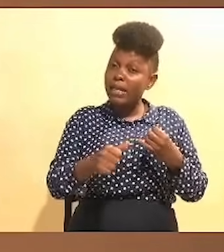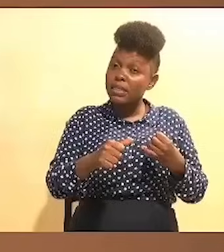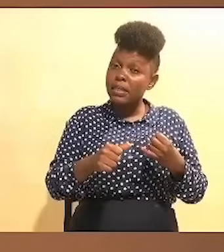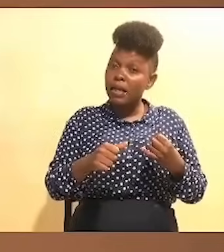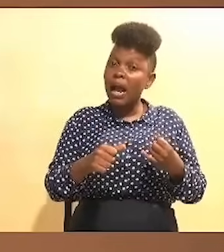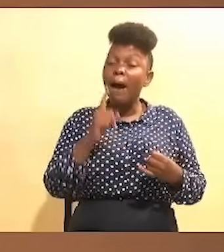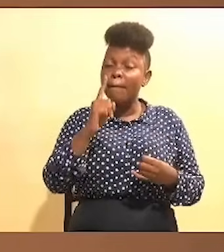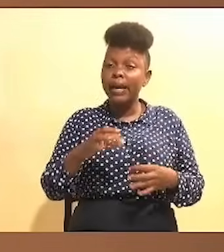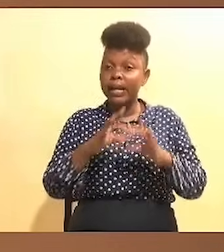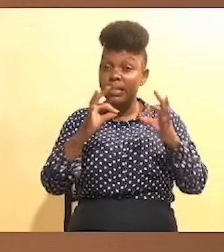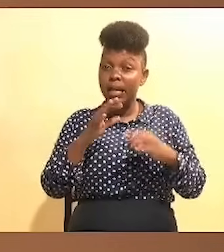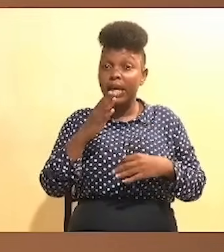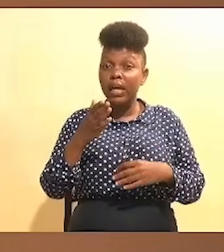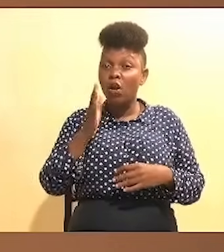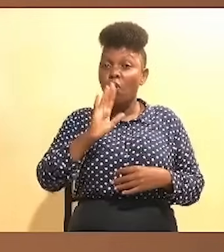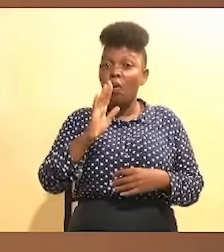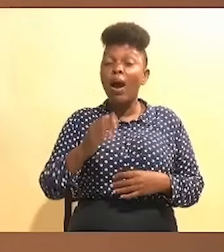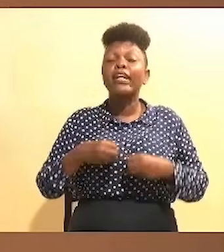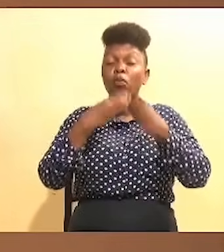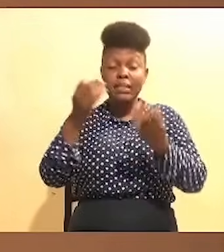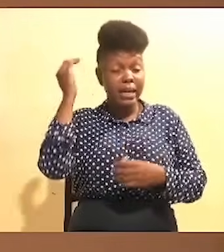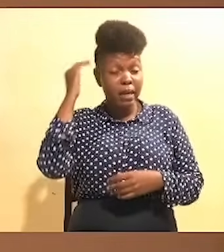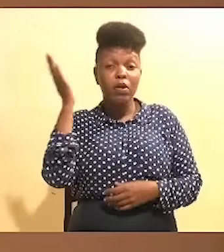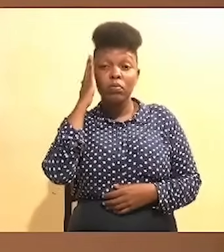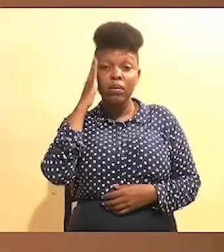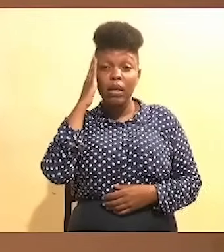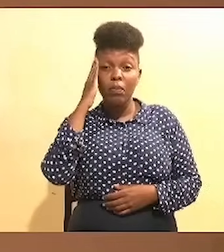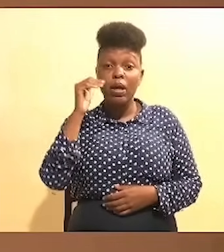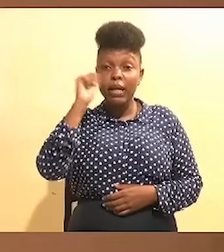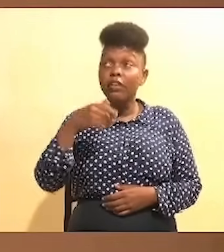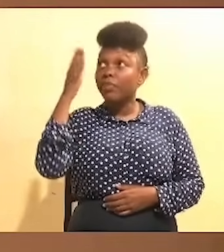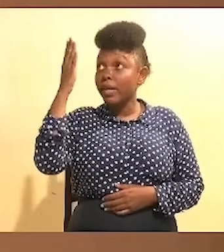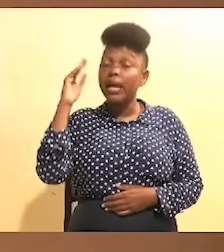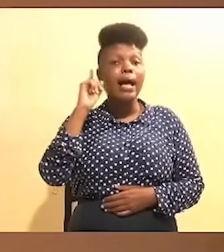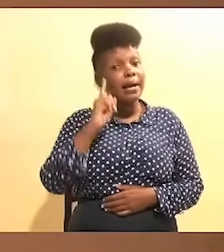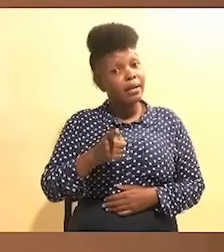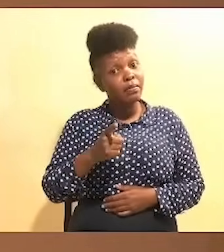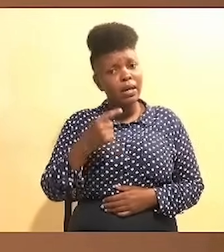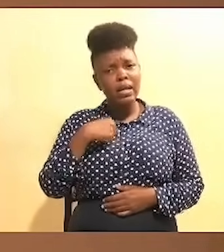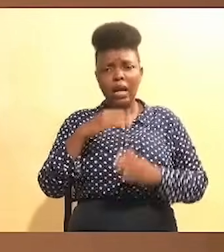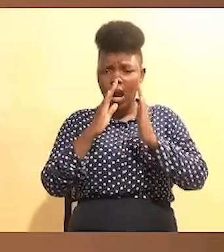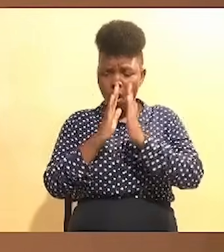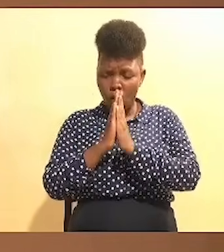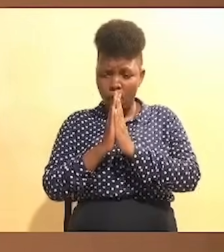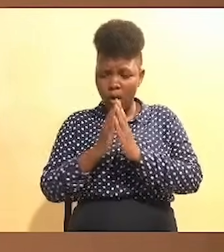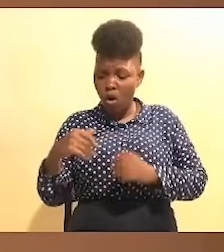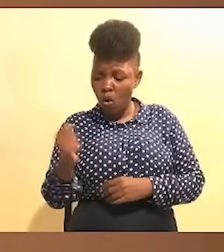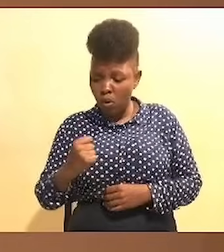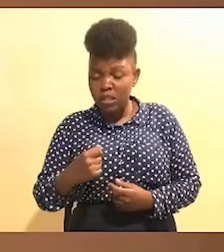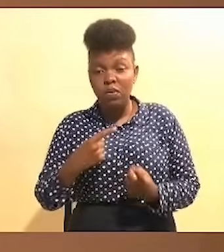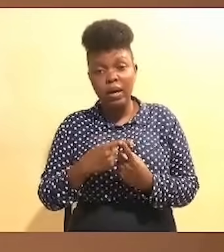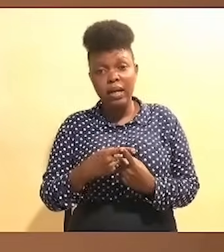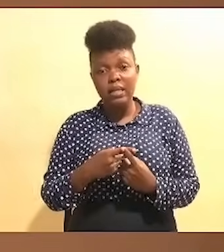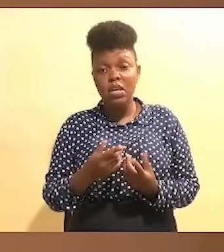kwako. Atakupa hiyo hekima ya kumtambua. Ndivyo alivyo Yesu. Naomba wazee wa kanisa walioko hapa wanisaidie kuleta